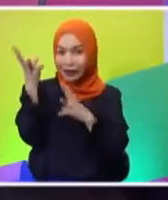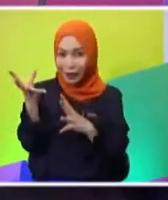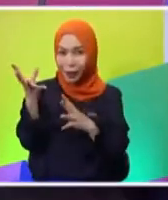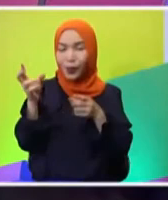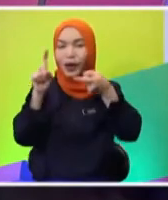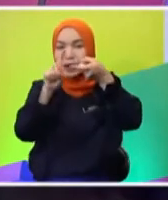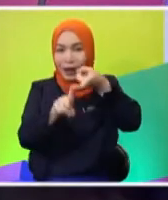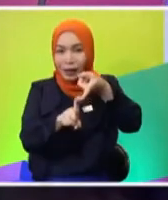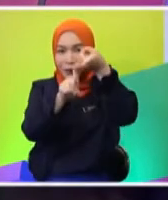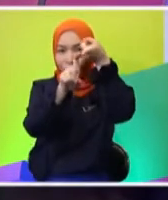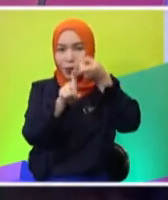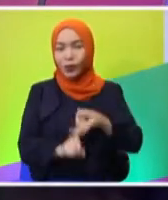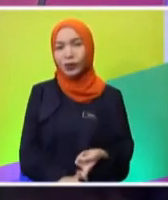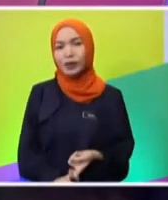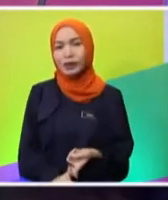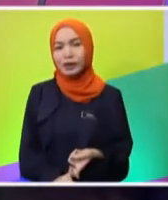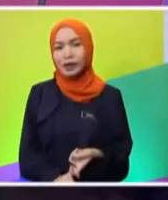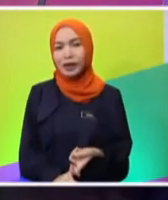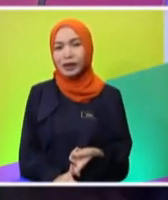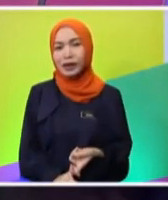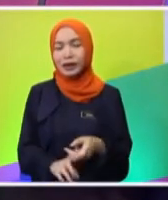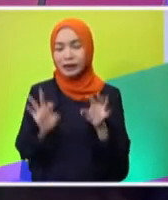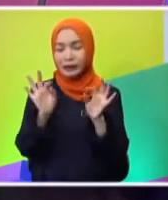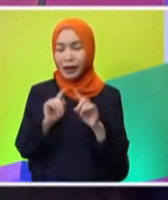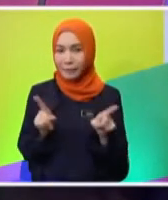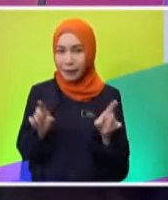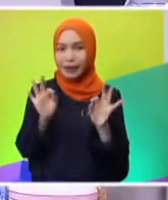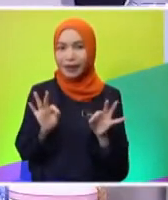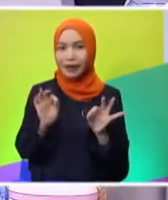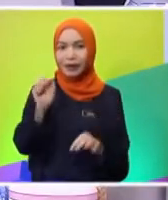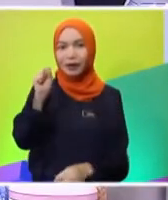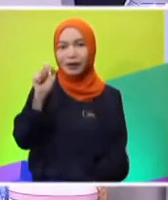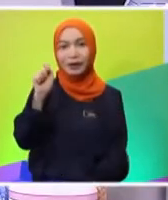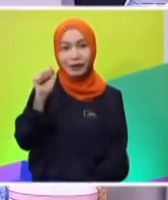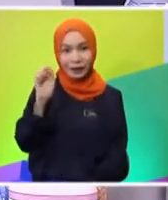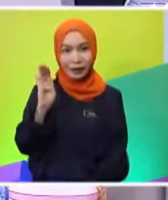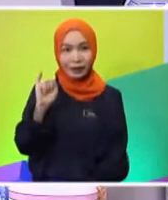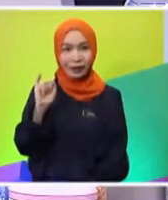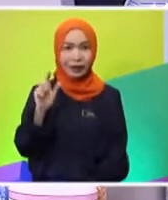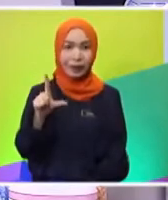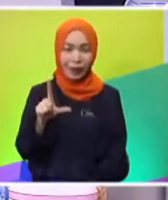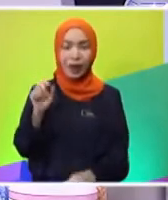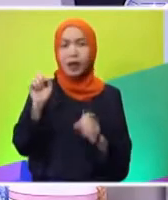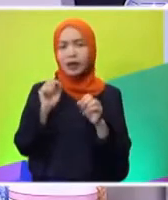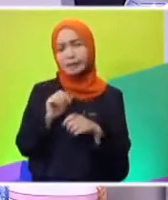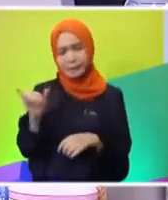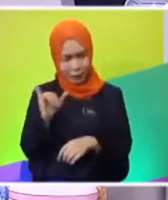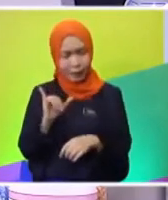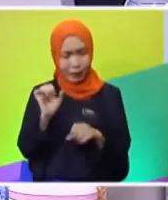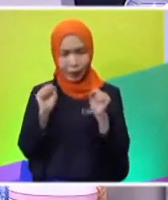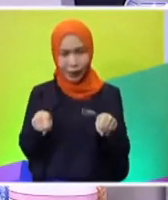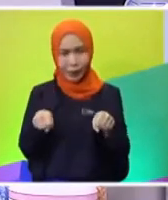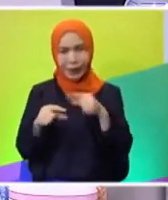nih kalau arts tabel strukturnya itu juga boleh bergerak Aceh Jadi